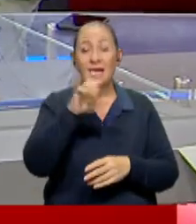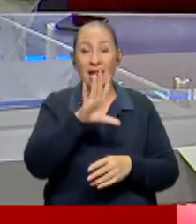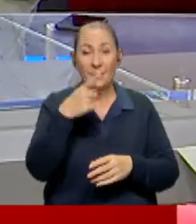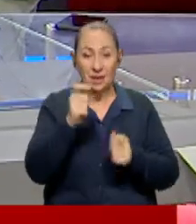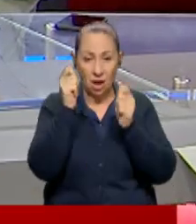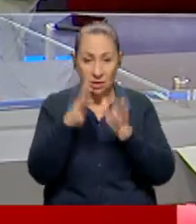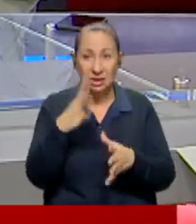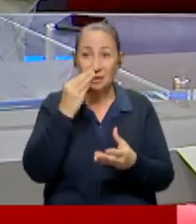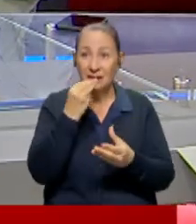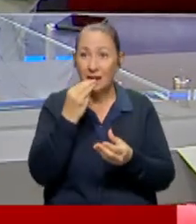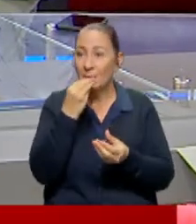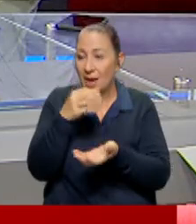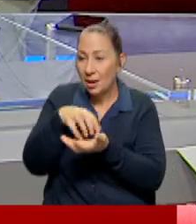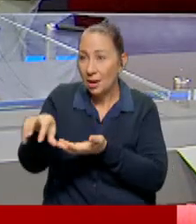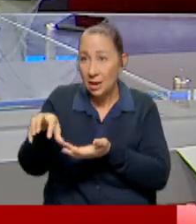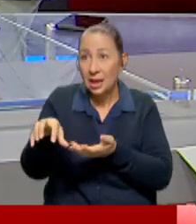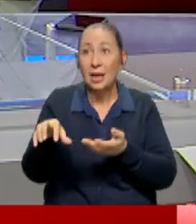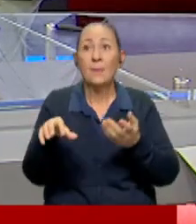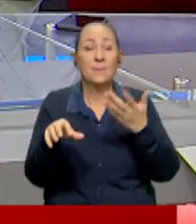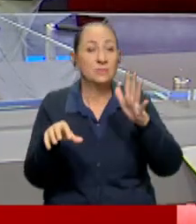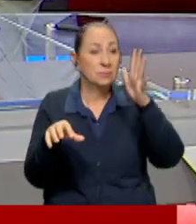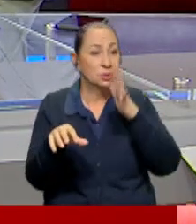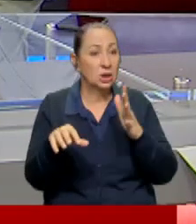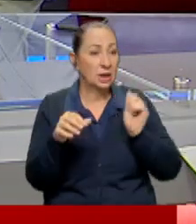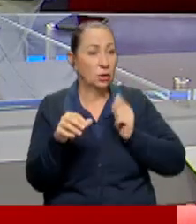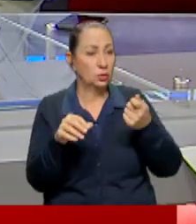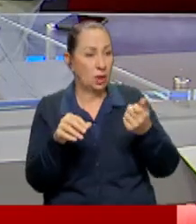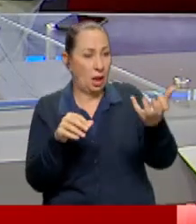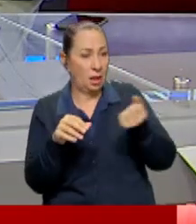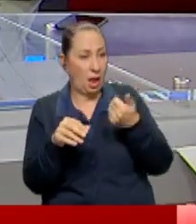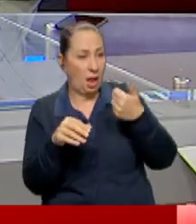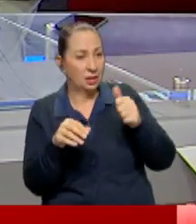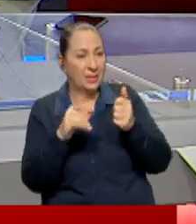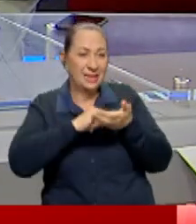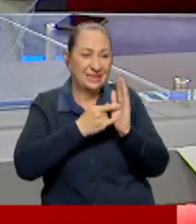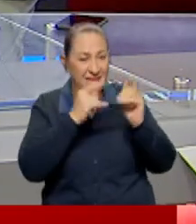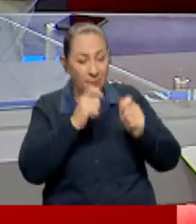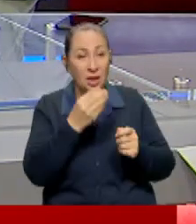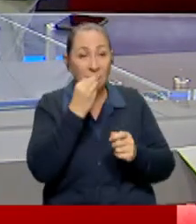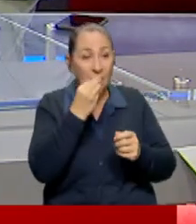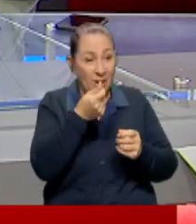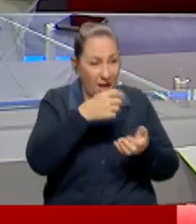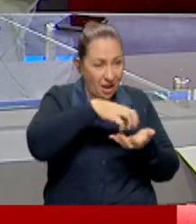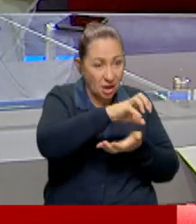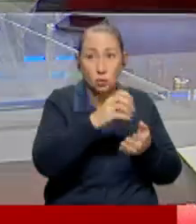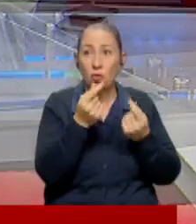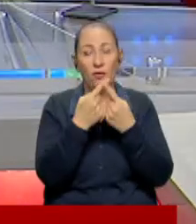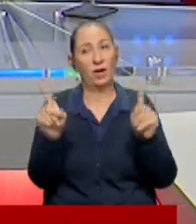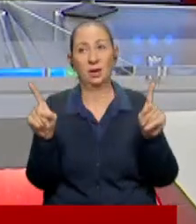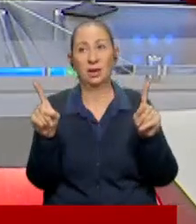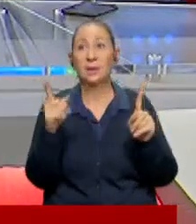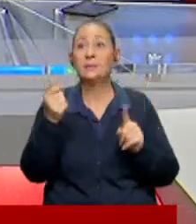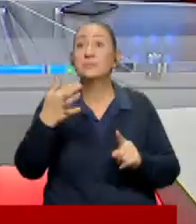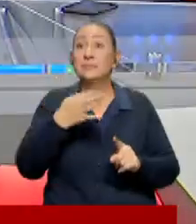lira harcayan insanın gıdaya ayırdığı payla 5500 lira asgari ücretle 6 bin lirayla geçinen insanın gıdaya ayırdığı pay çok farklı.